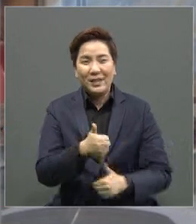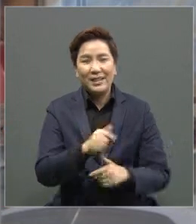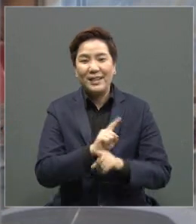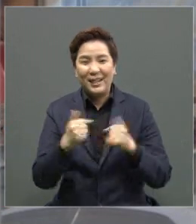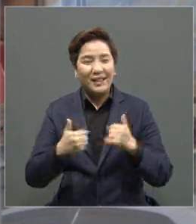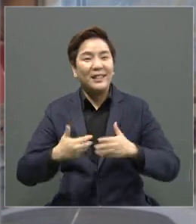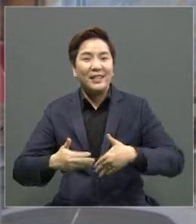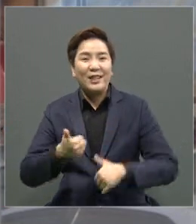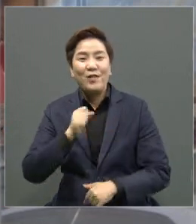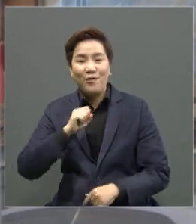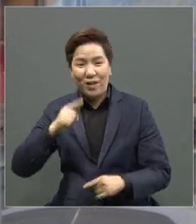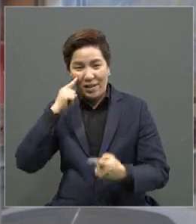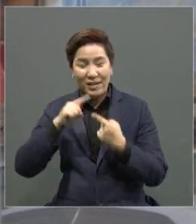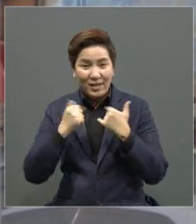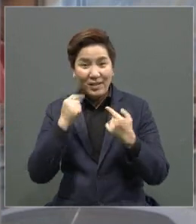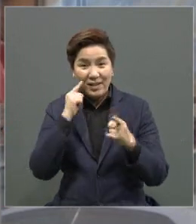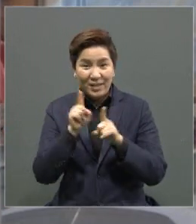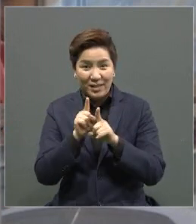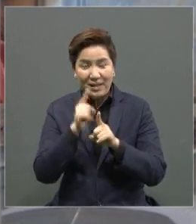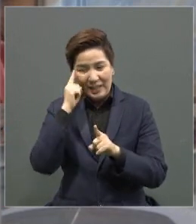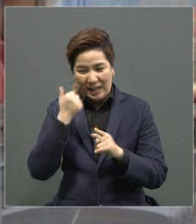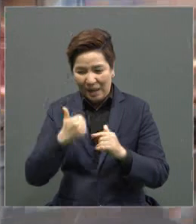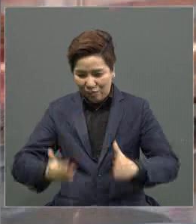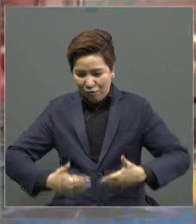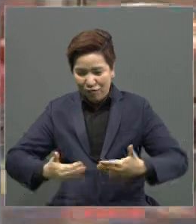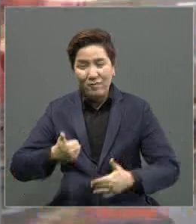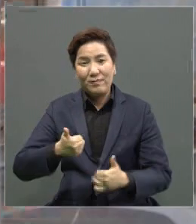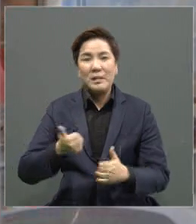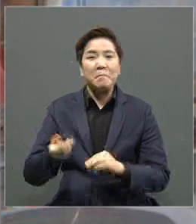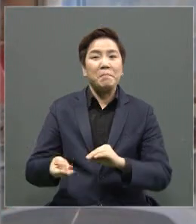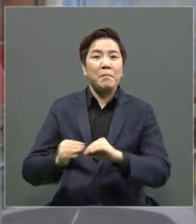แต่ถ้าเกิดว่าแบบมาสัญจรอย่างนี้พี่ก็คิดว่าพี่ขายดียิ่งขึ้นค่ะ